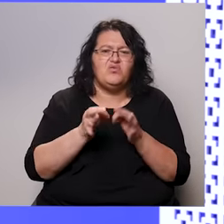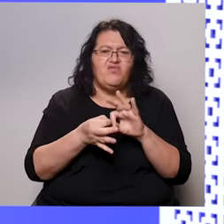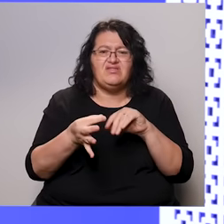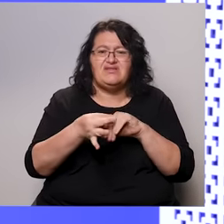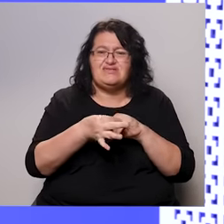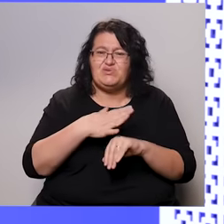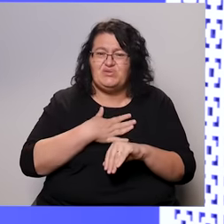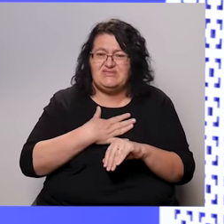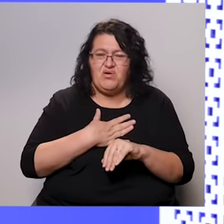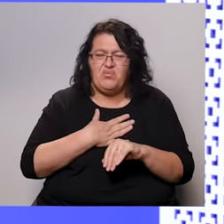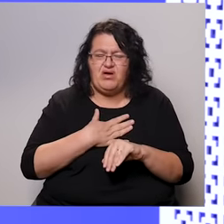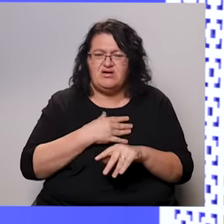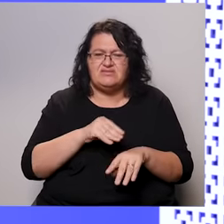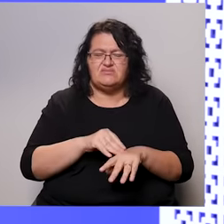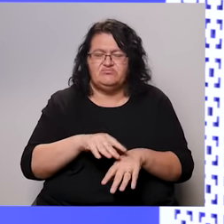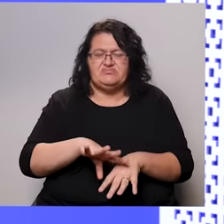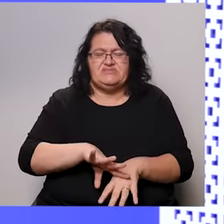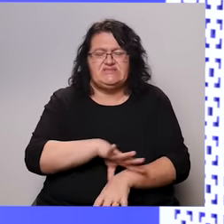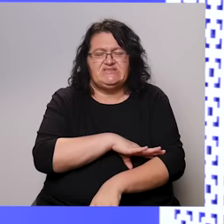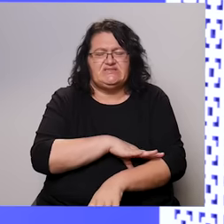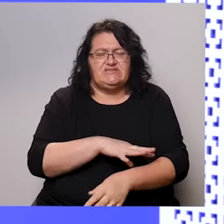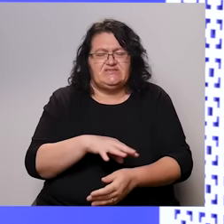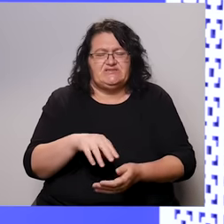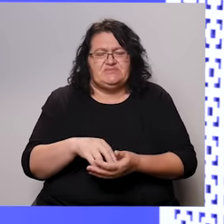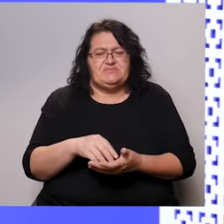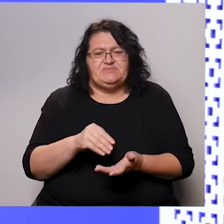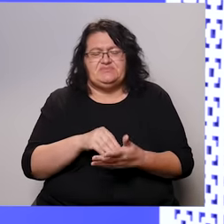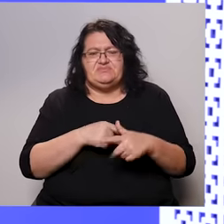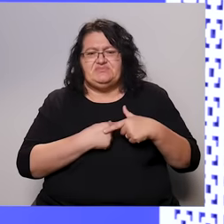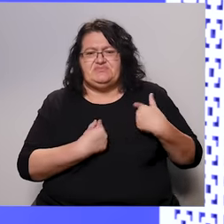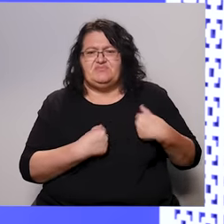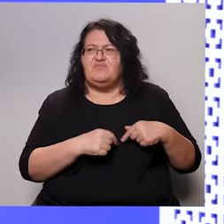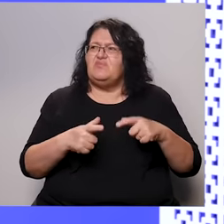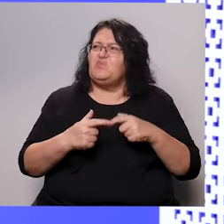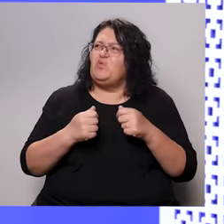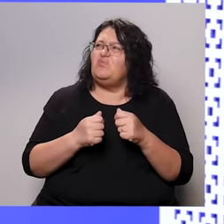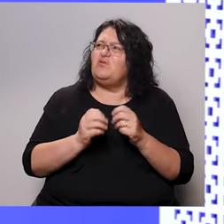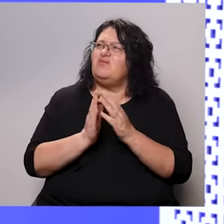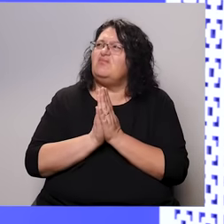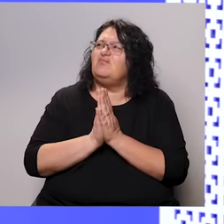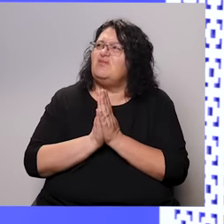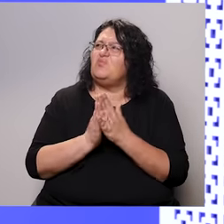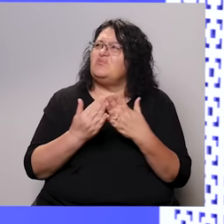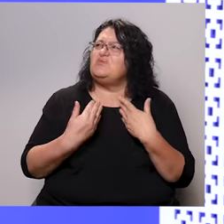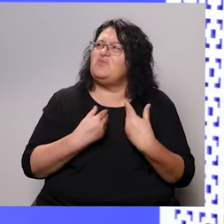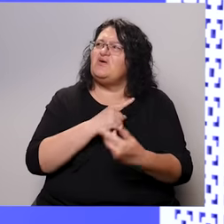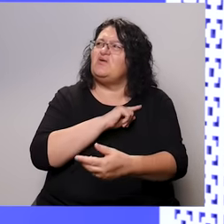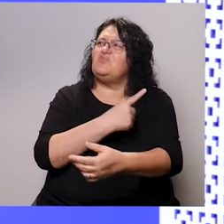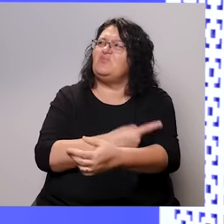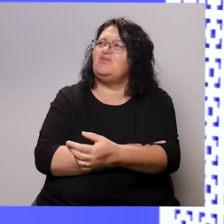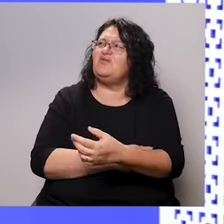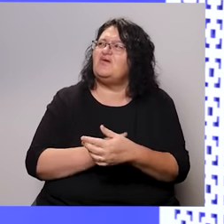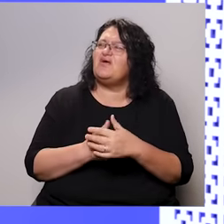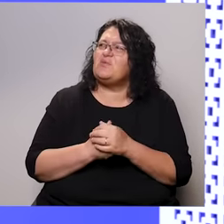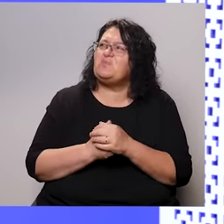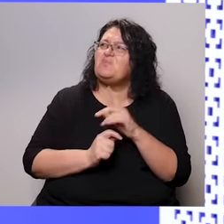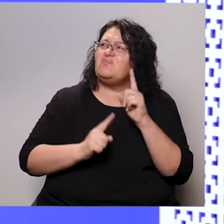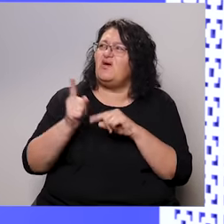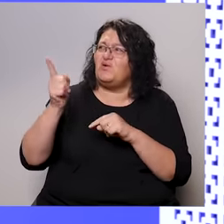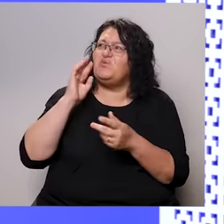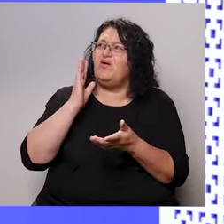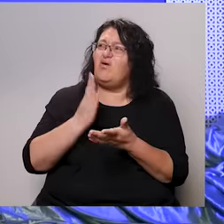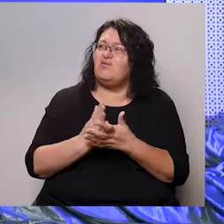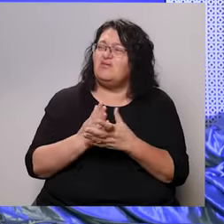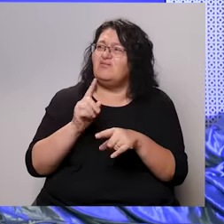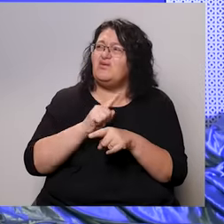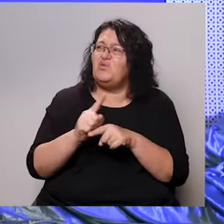ei, mă cutremurau efectiv. În momentul ăla atât am zis Domnului, Doamne, Te rog să mă întărești. Dacă Tu ai hotărât să trec prin